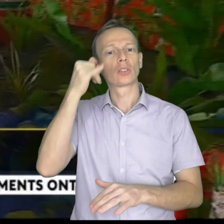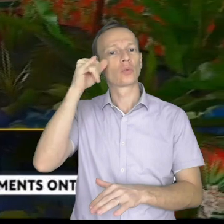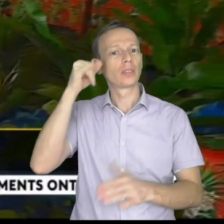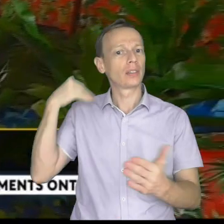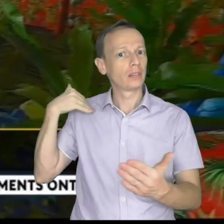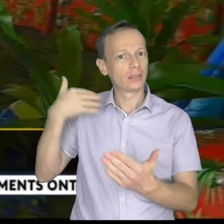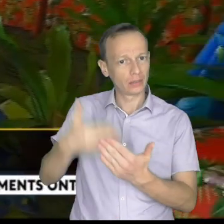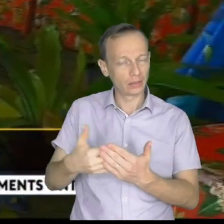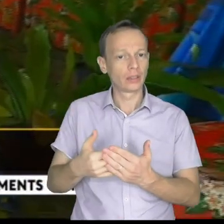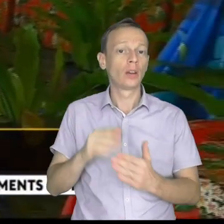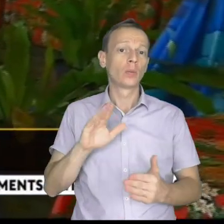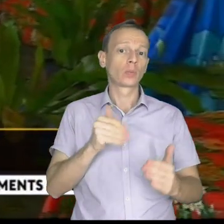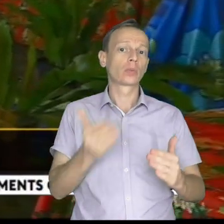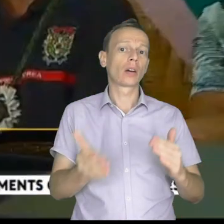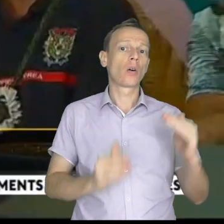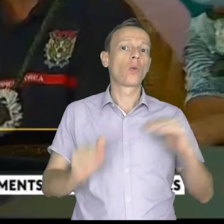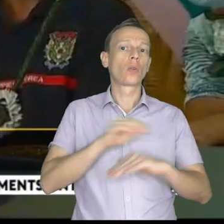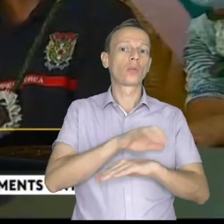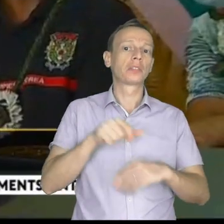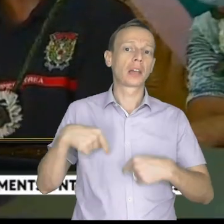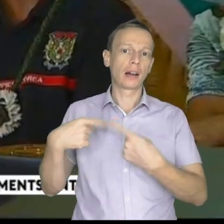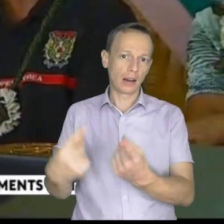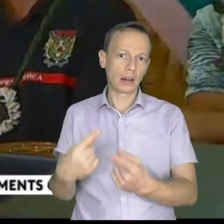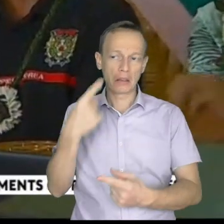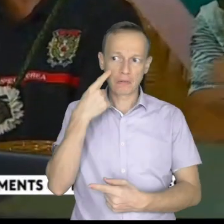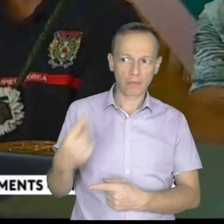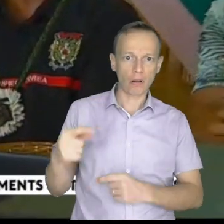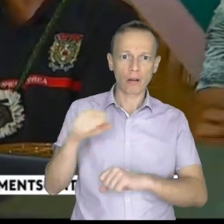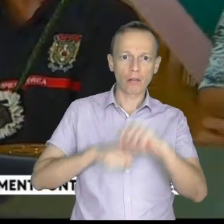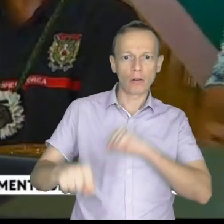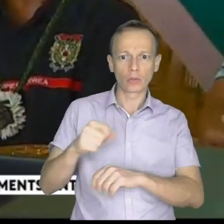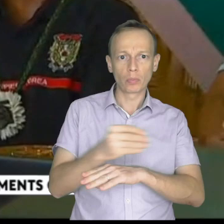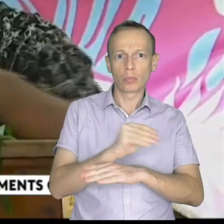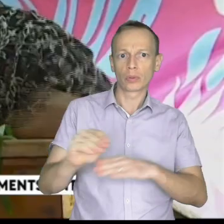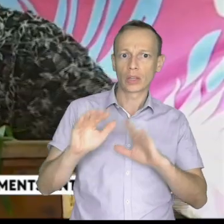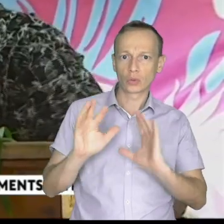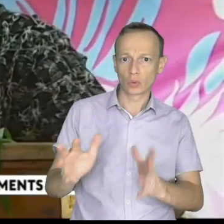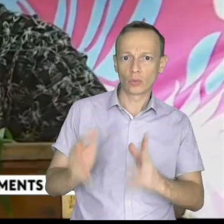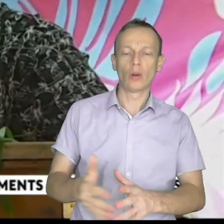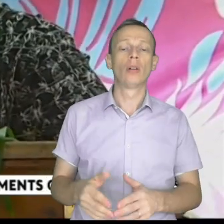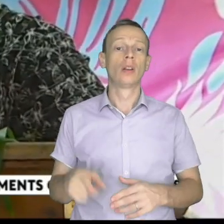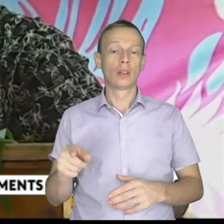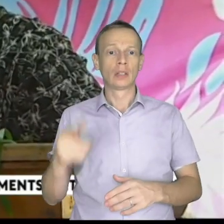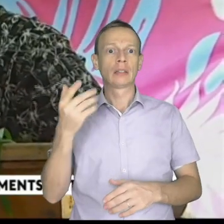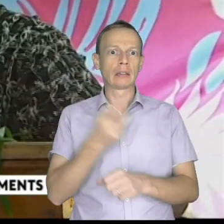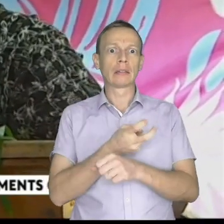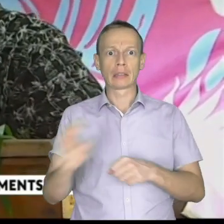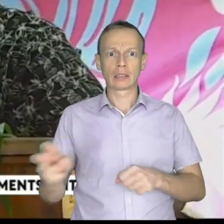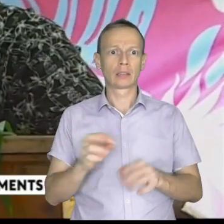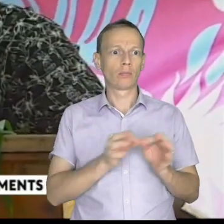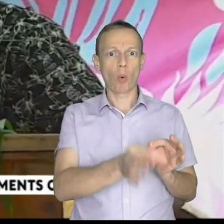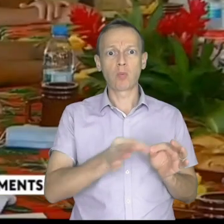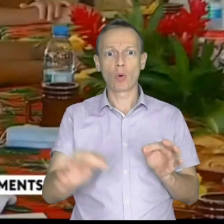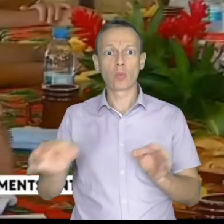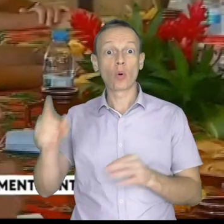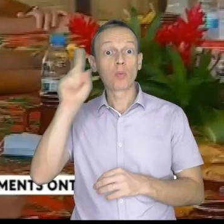Le représentant de l'État s'y est rendu pour constater la mise en place du plan de sauvegarde communal. Le risque de contamination est d'autant plus